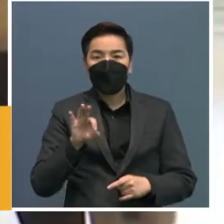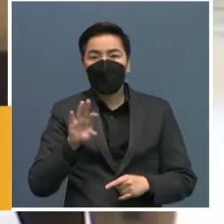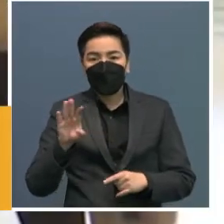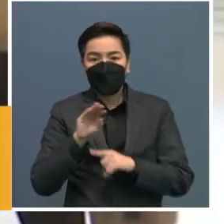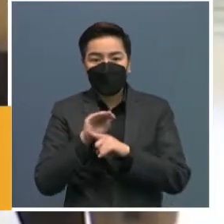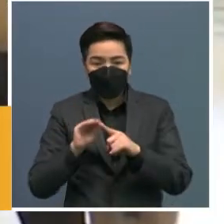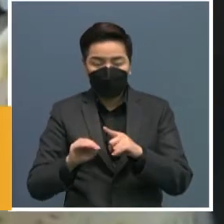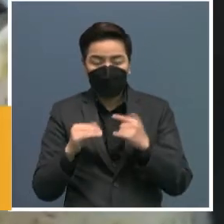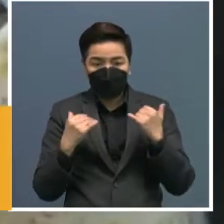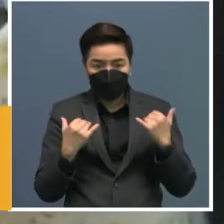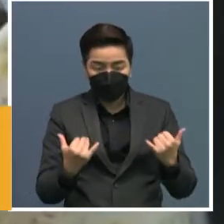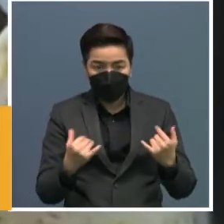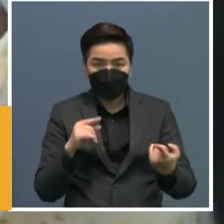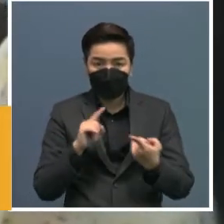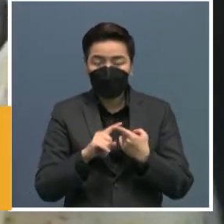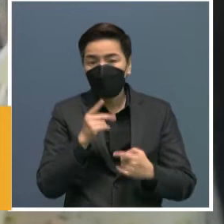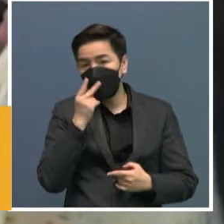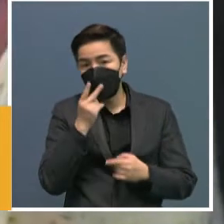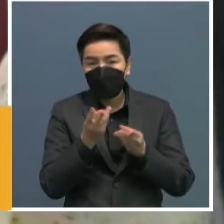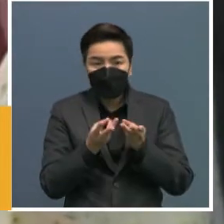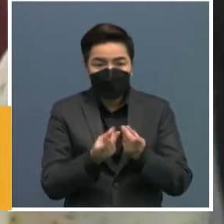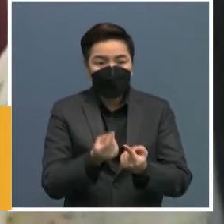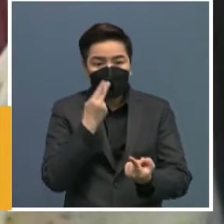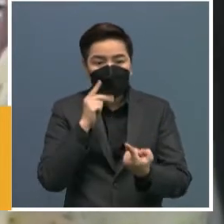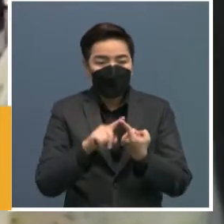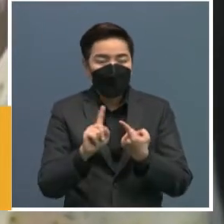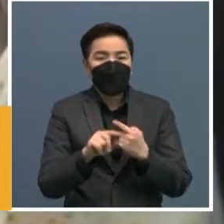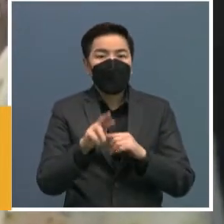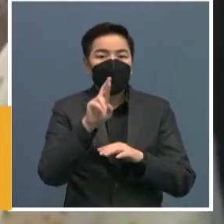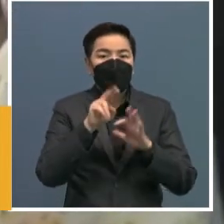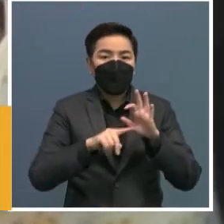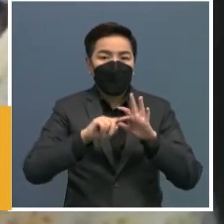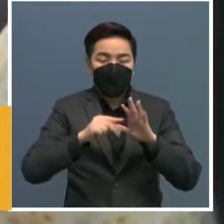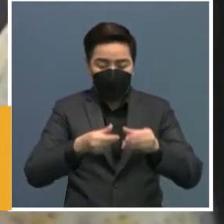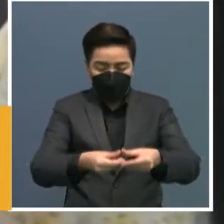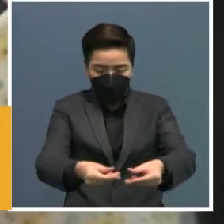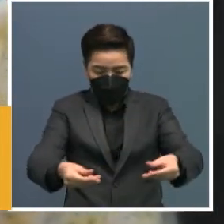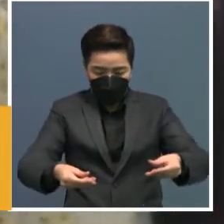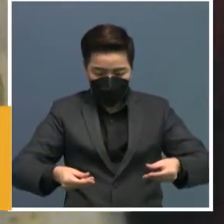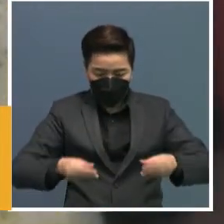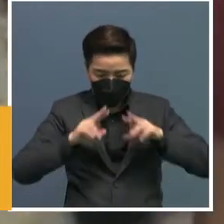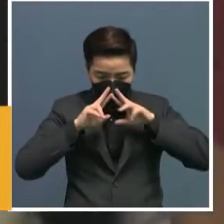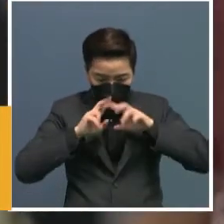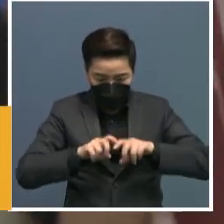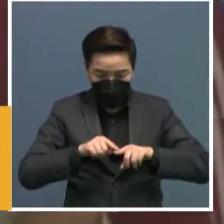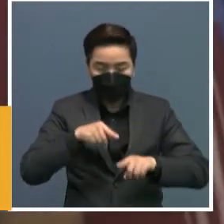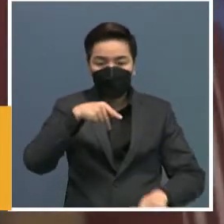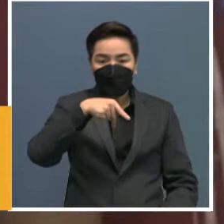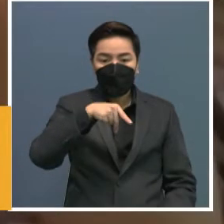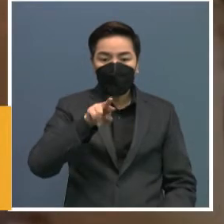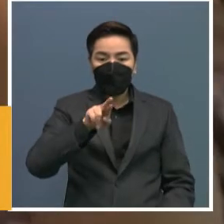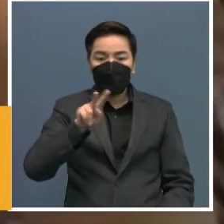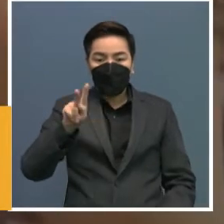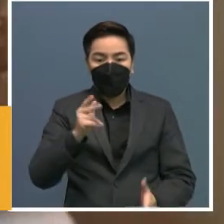4ค่ะส่วนอีกเรื่องนึงที่ดูกันก็คือเรื่องของการพิจารณาร่างรายงานการพิจารณาศึกษาพระราชกำหนด